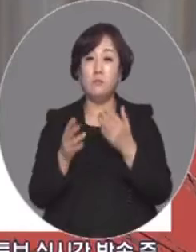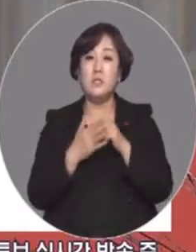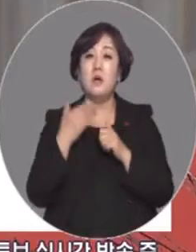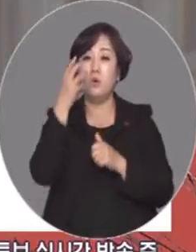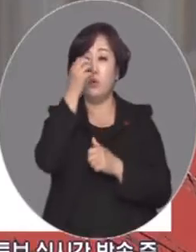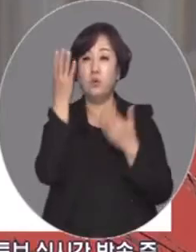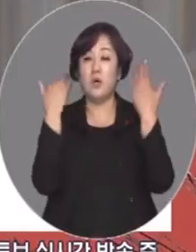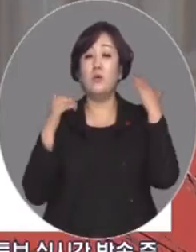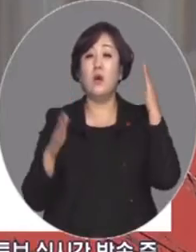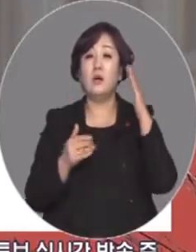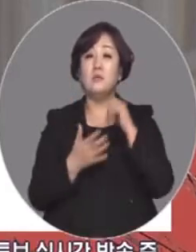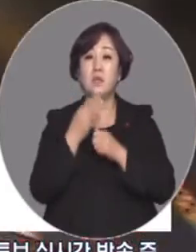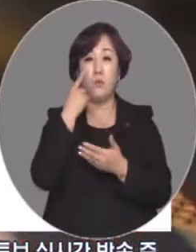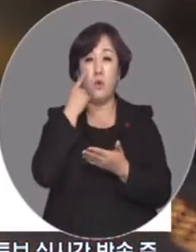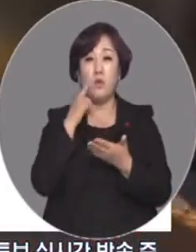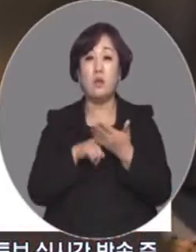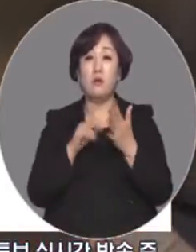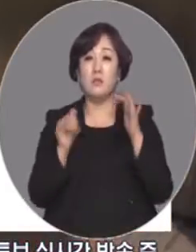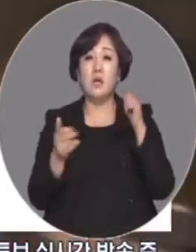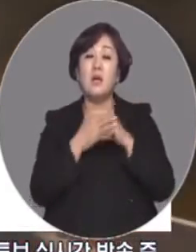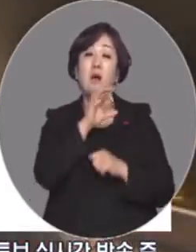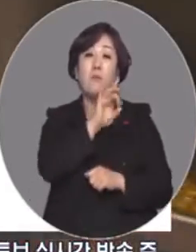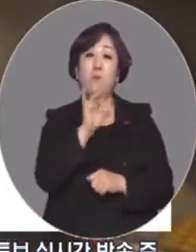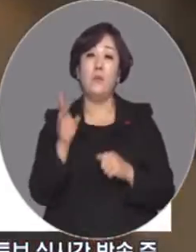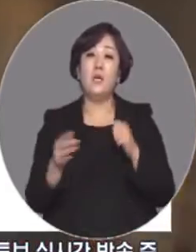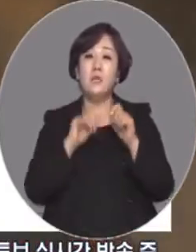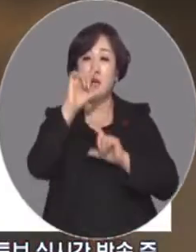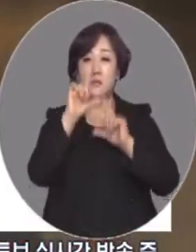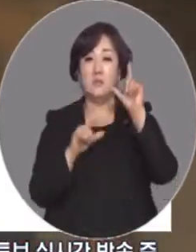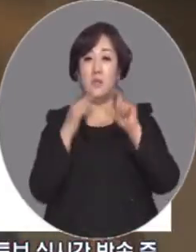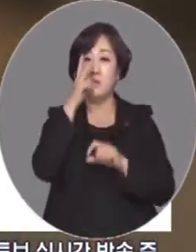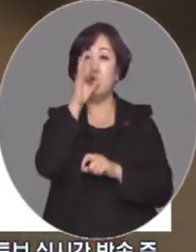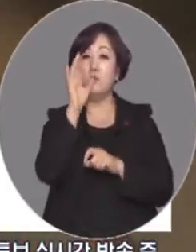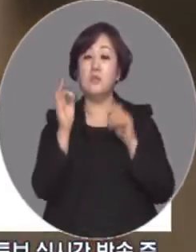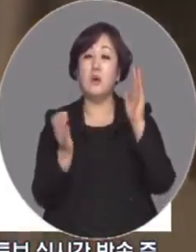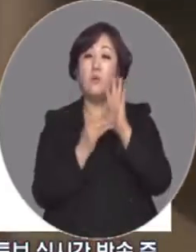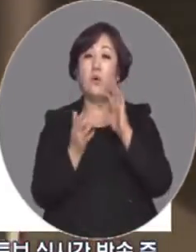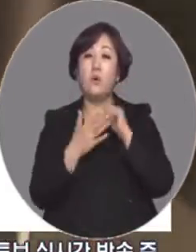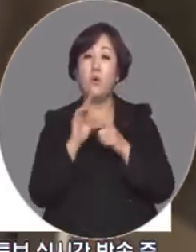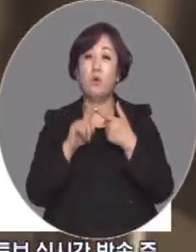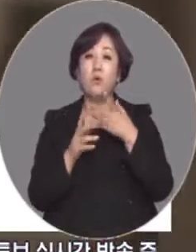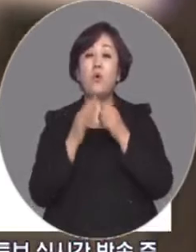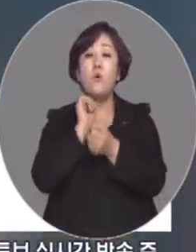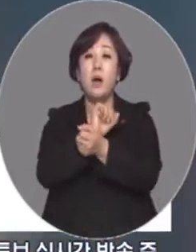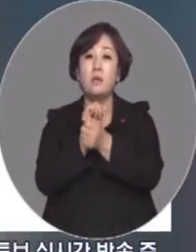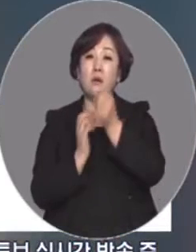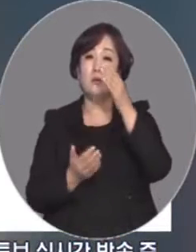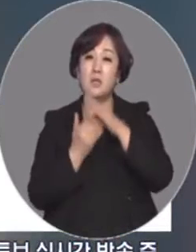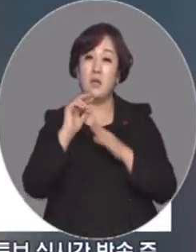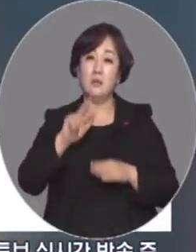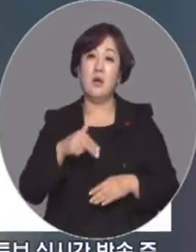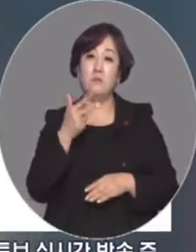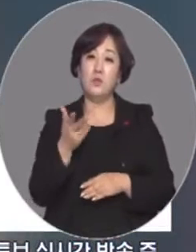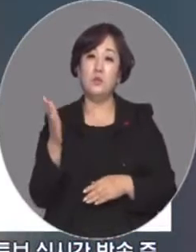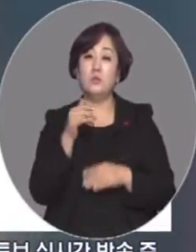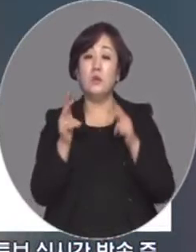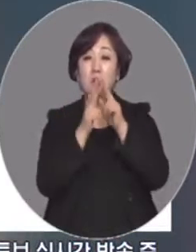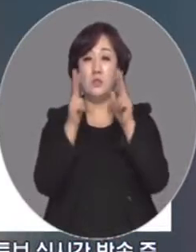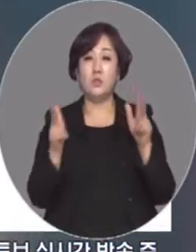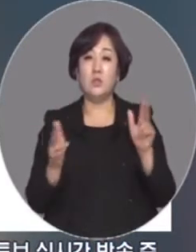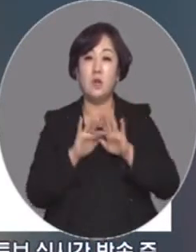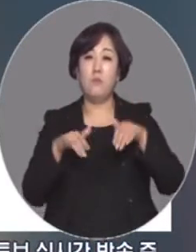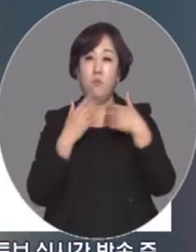고등학생은 물론 목격한 학생들을 대상으로 진상 조사에 나섰으며 코로나 황 역을 위해 다음주 부터 일주일 가